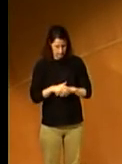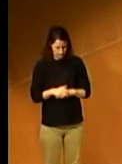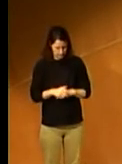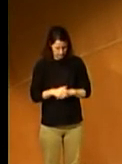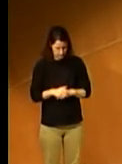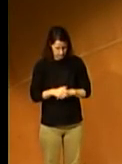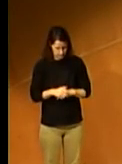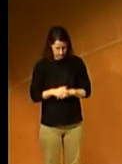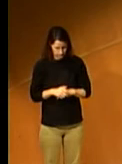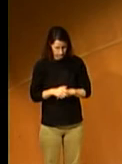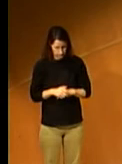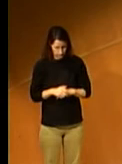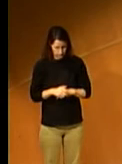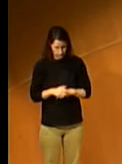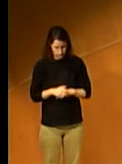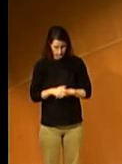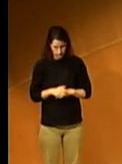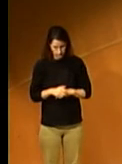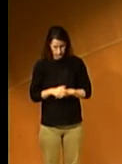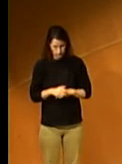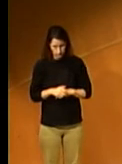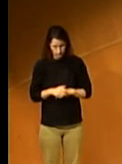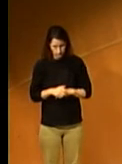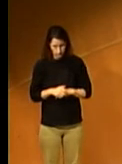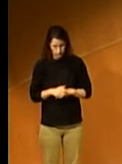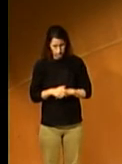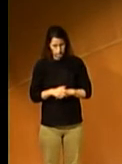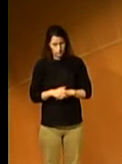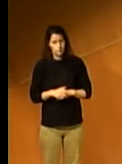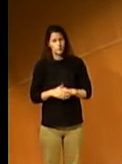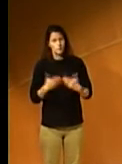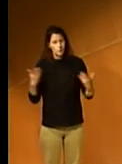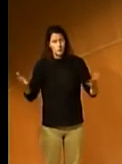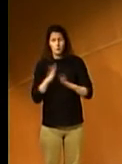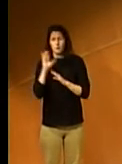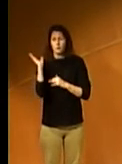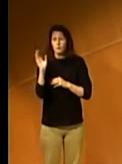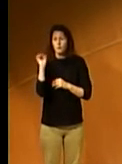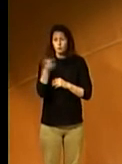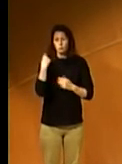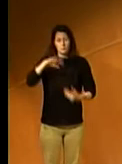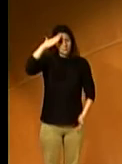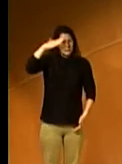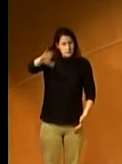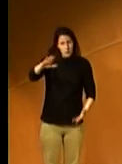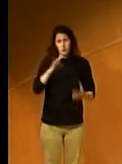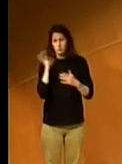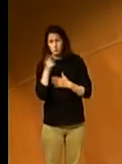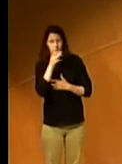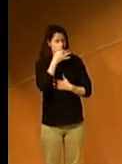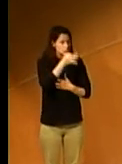Alors, ça n'aura échappé à personne, nous parlons, on parle, ça parle d'inclusion,